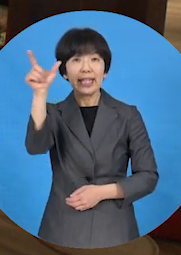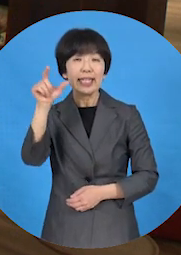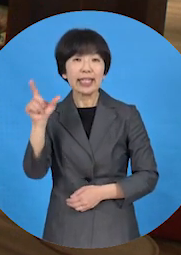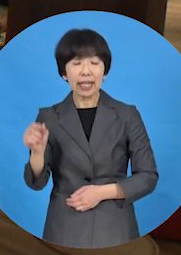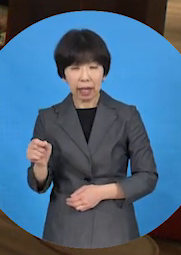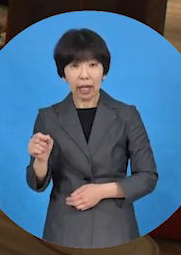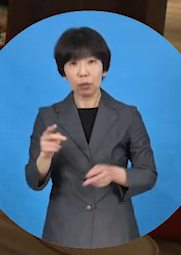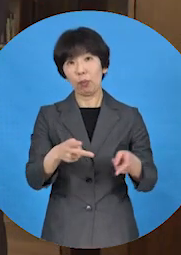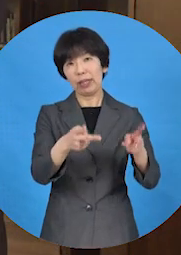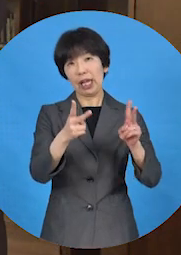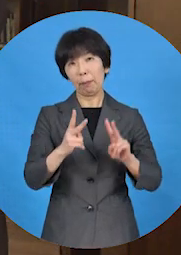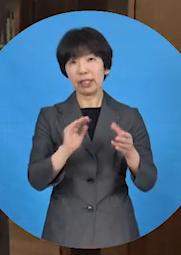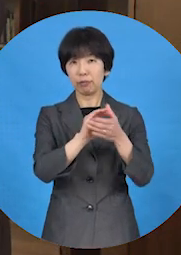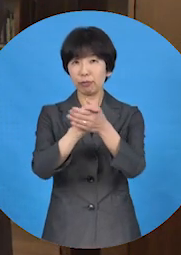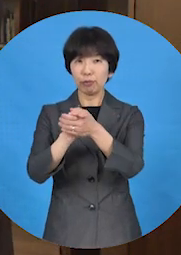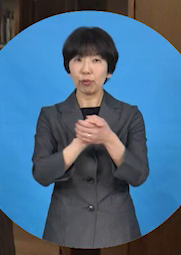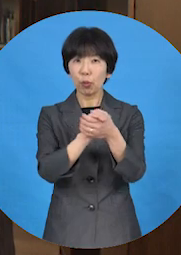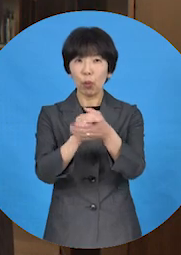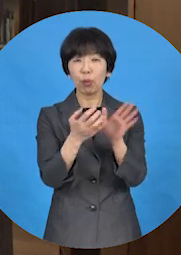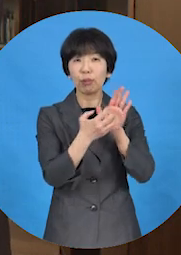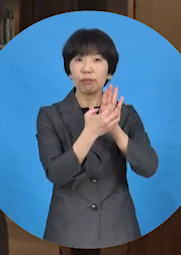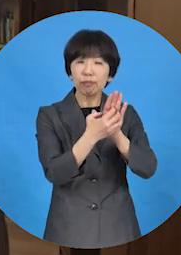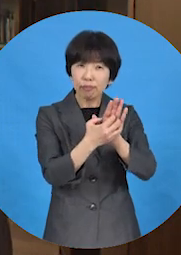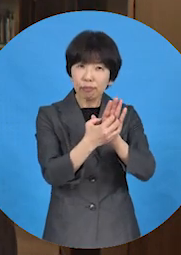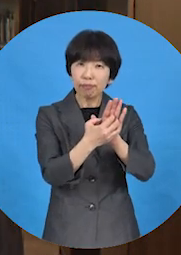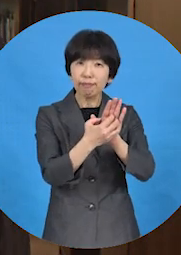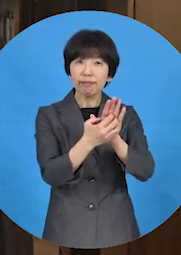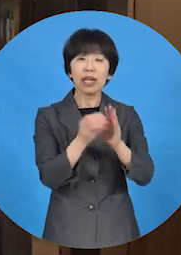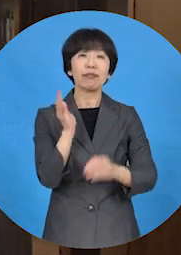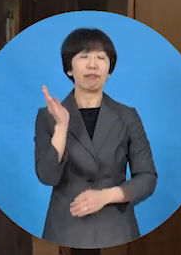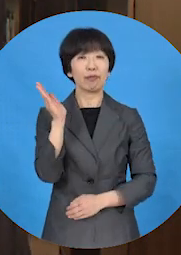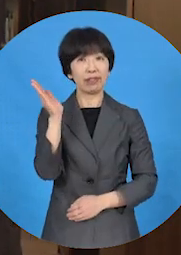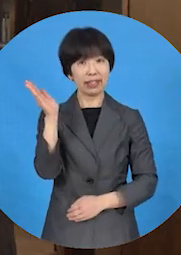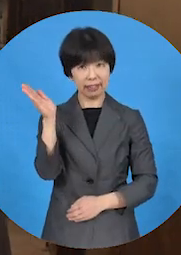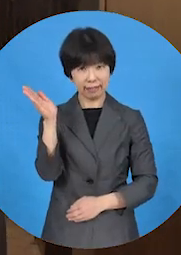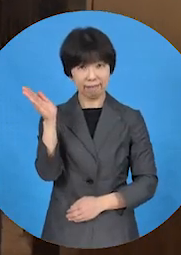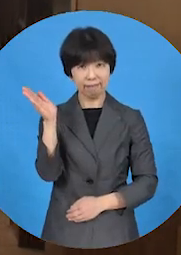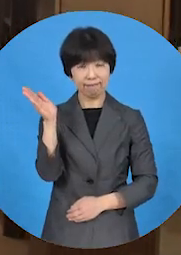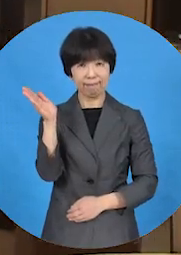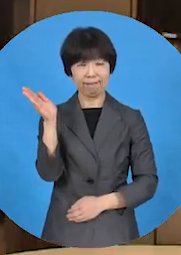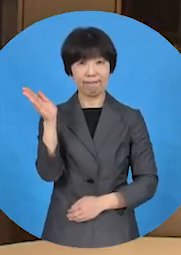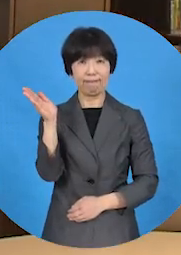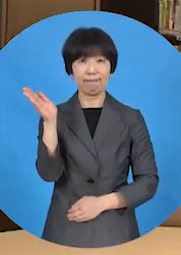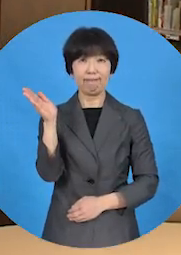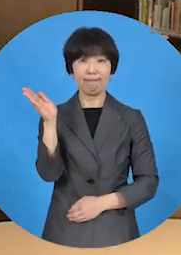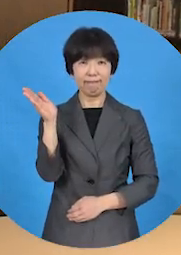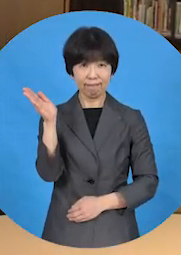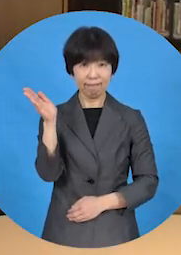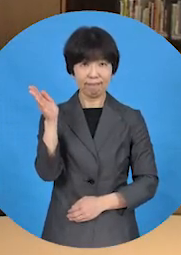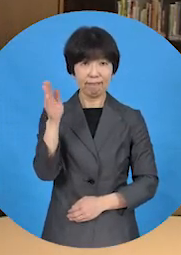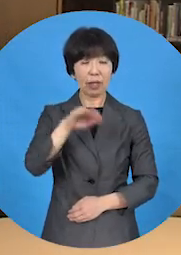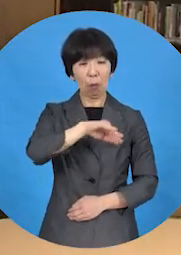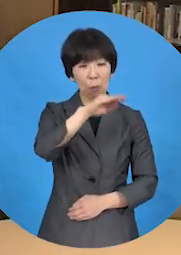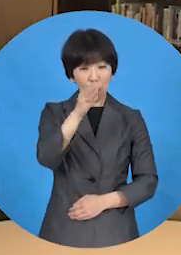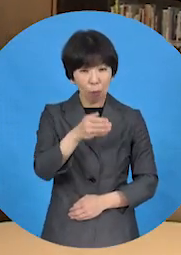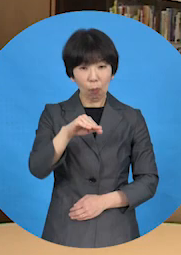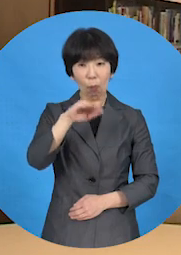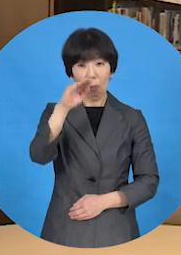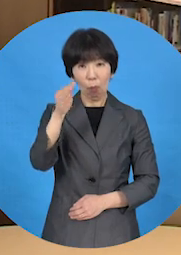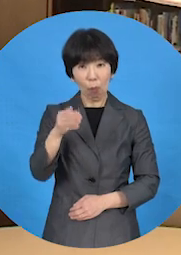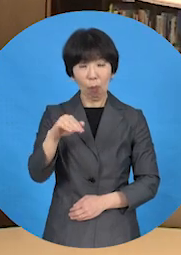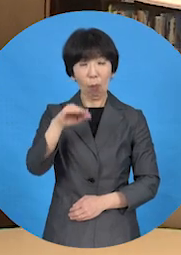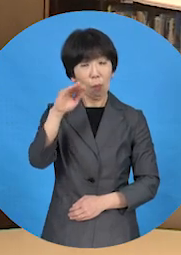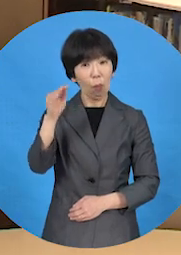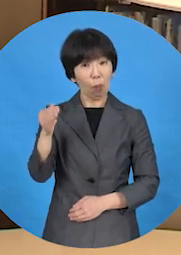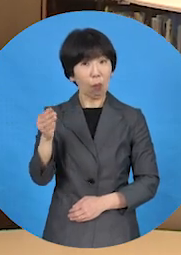ました。 ボローニャ絵本館にやってきました。こちらのオブジェがすごく目につきますけども、